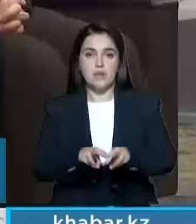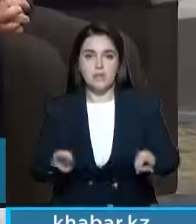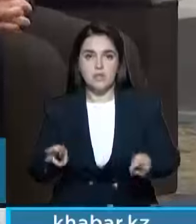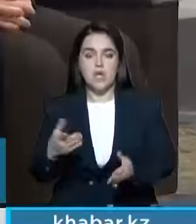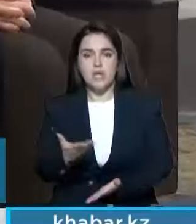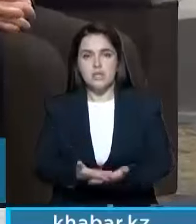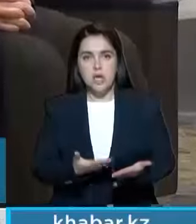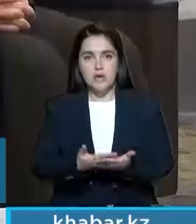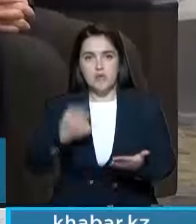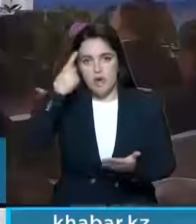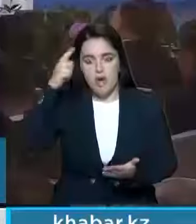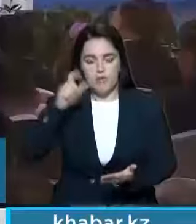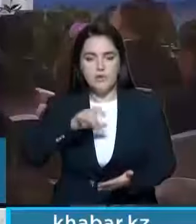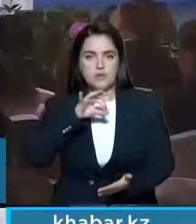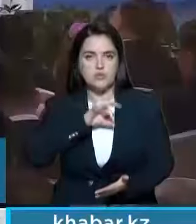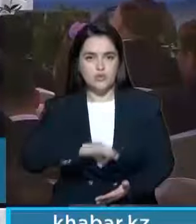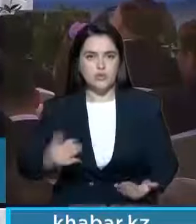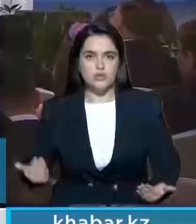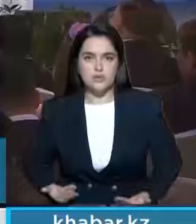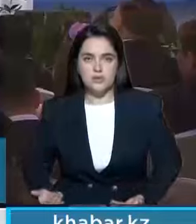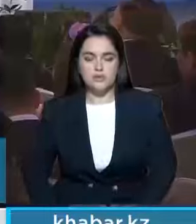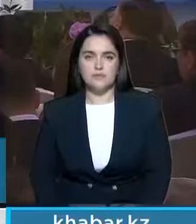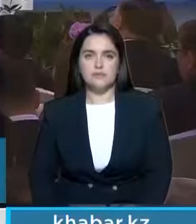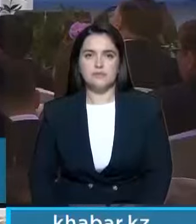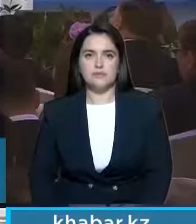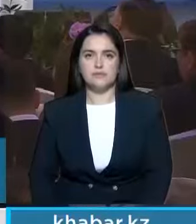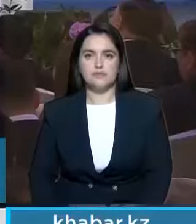советы автора используют в жизни.